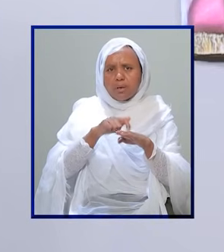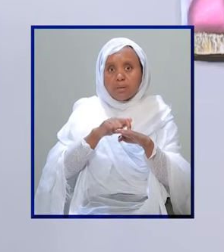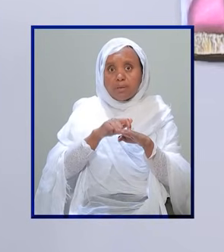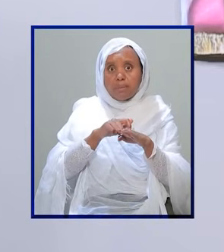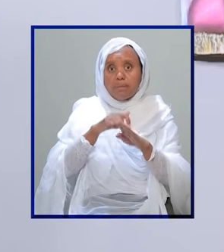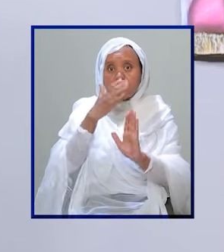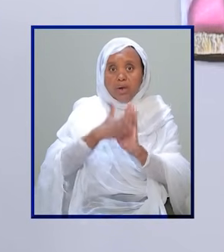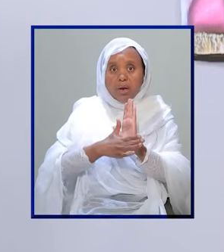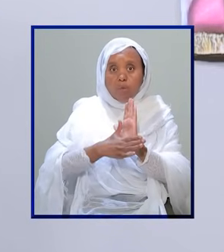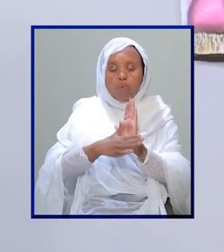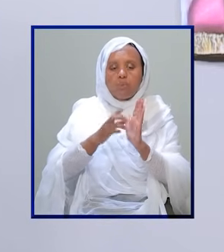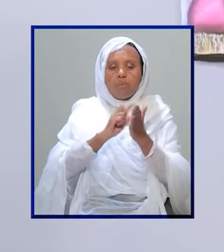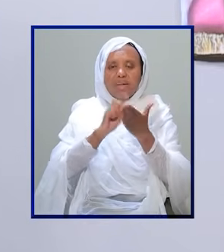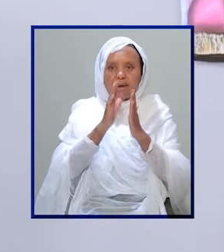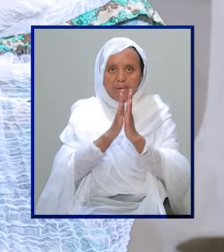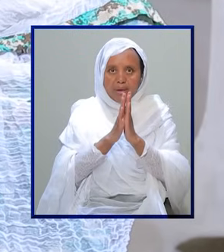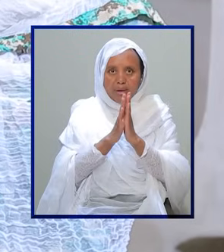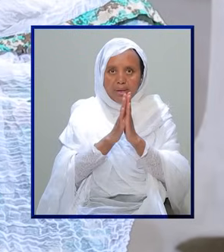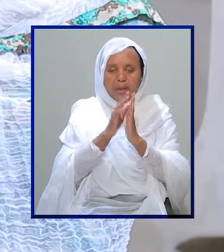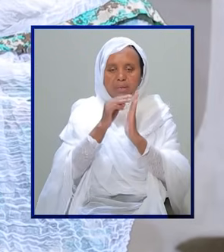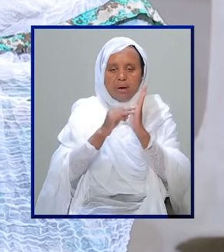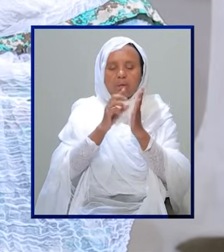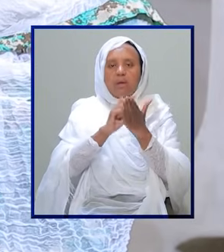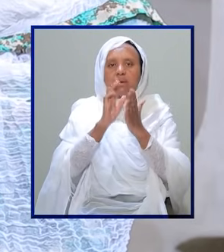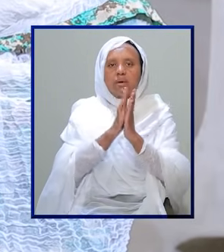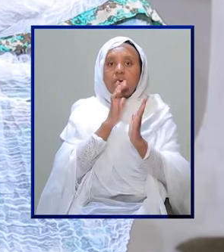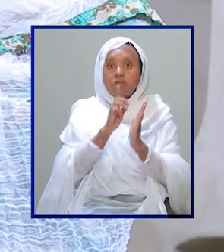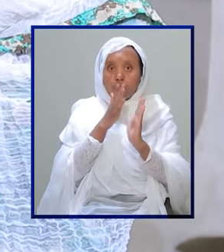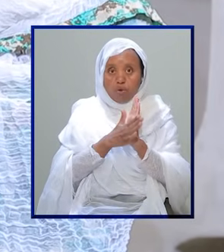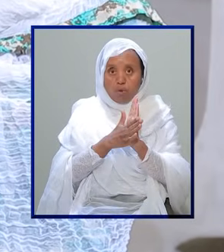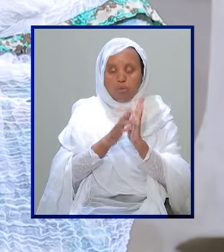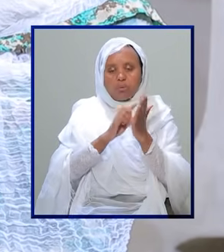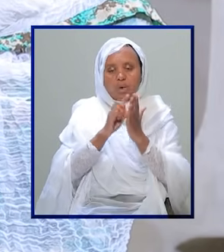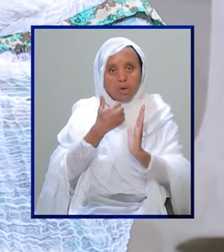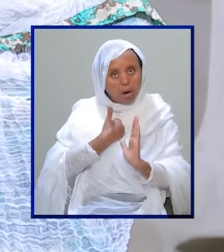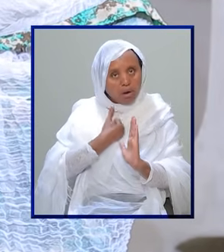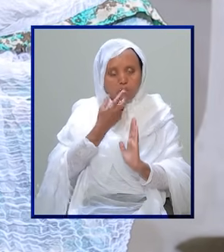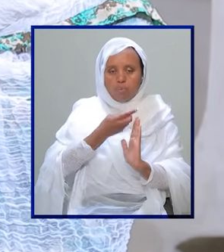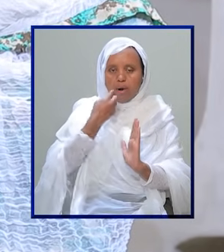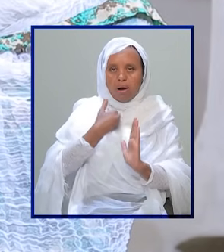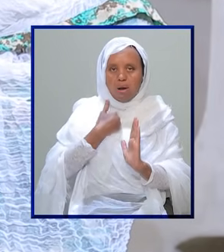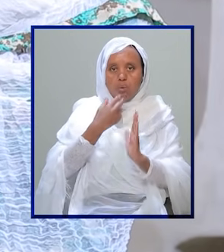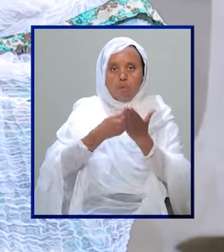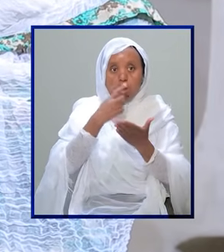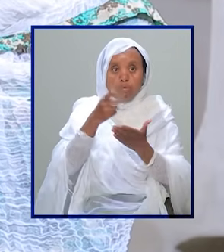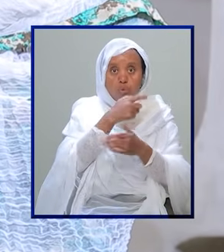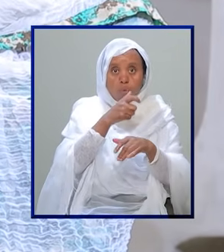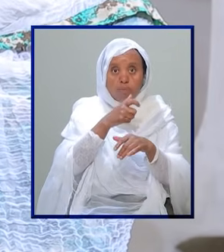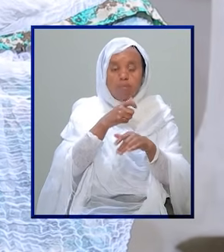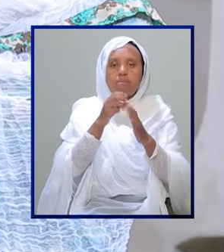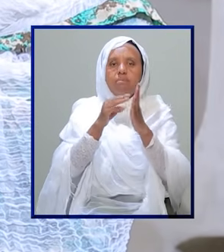በሚስጥረ ቅዳሴ ነው ወይም ደግሞ በስርዓተ ቅዳሴ ነው። ቅዳሴ ካለ ቁርባን አለ፣ ቁርባን የሚሆነው በቅዳሴ